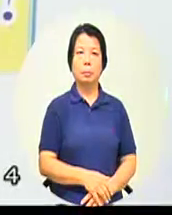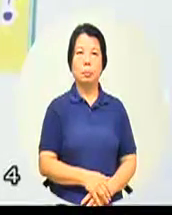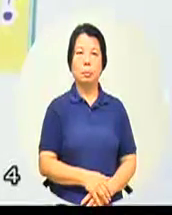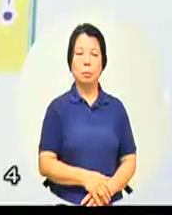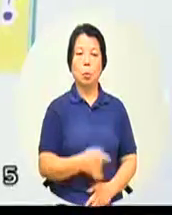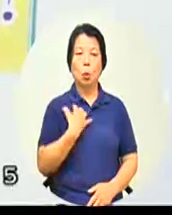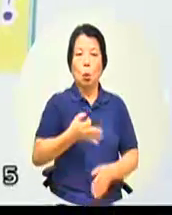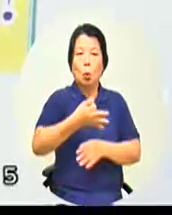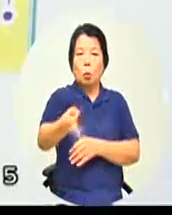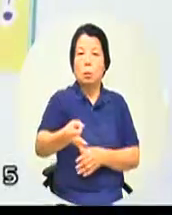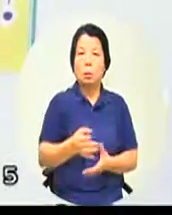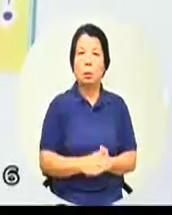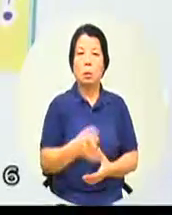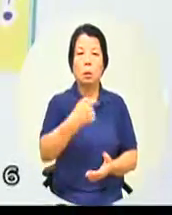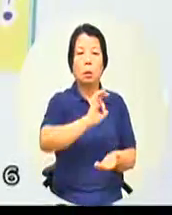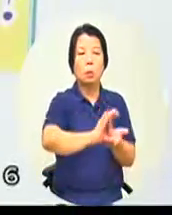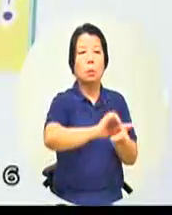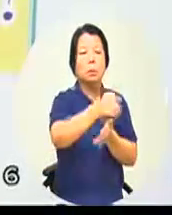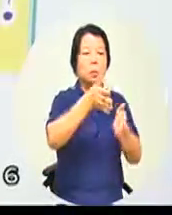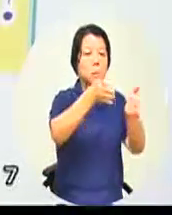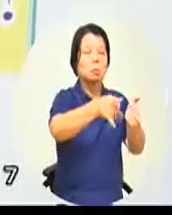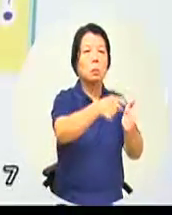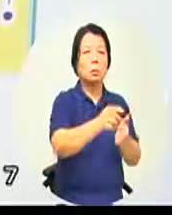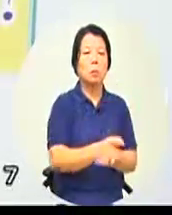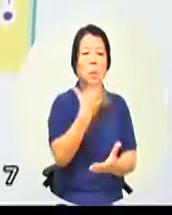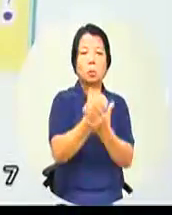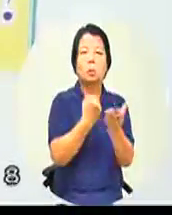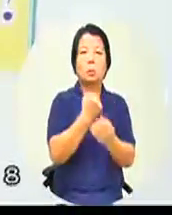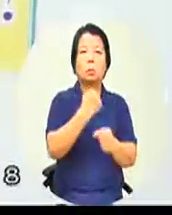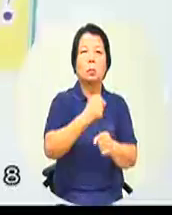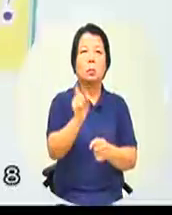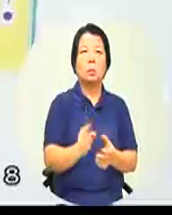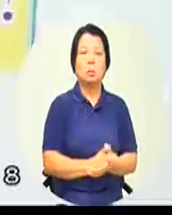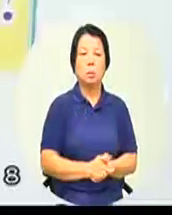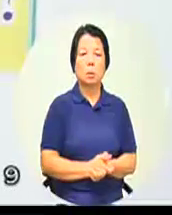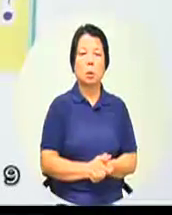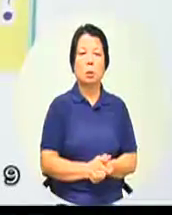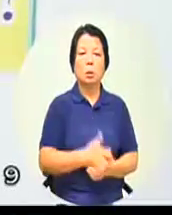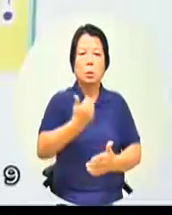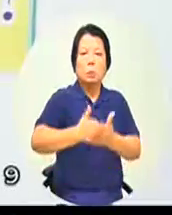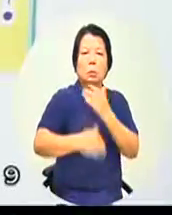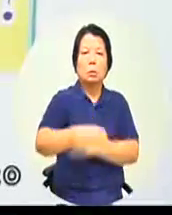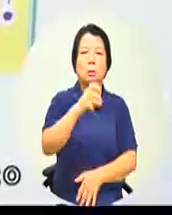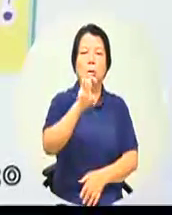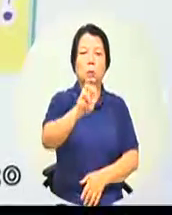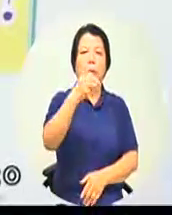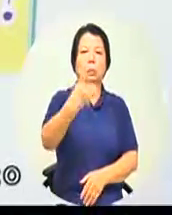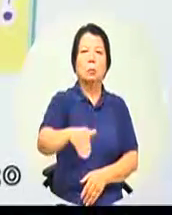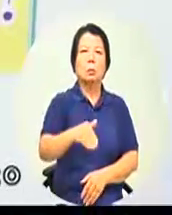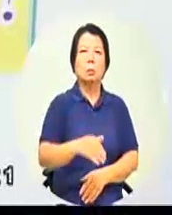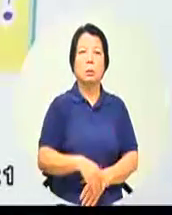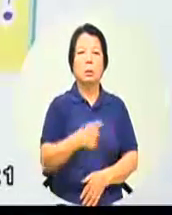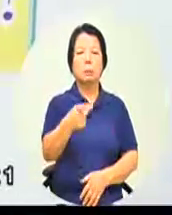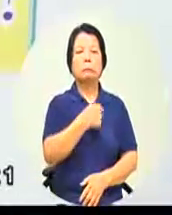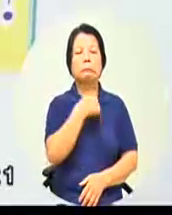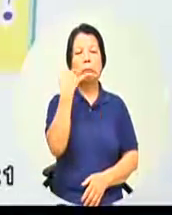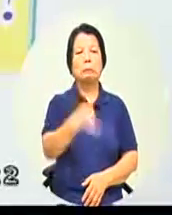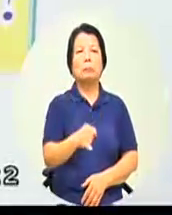我的钱会摕予你去开车，你甲我存起创啥货？为什么39%？ 没有良心